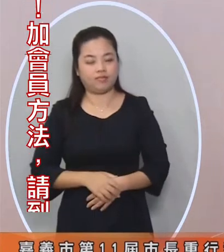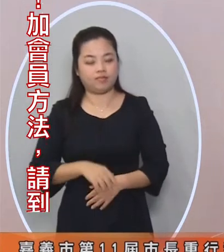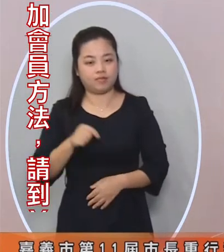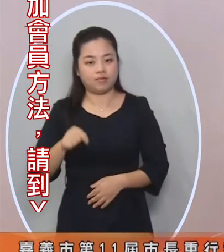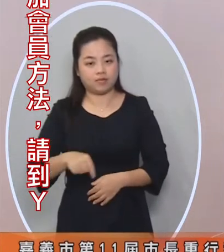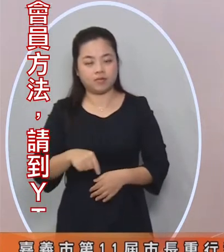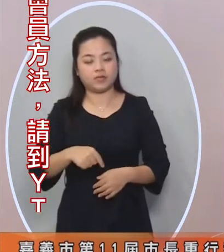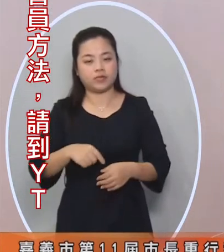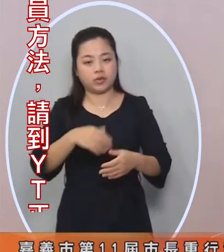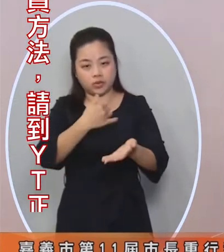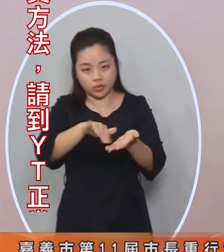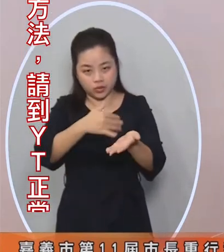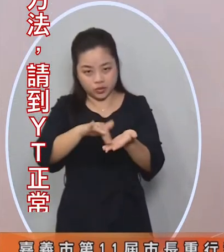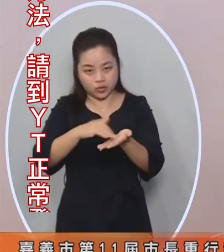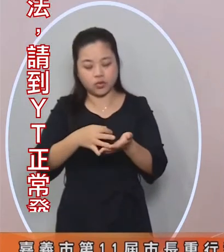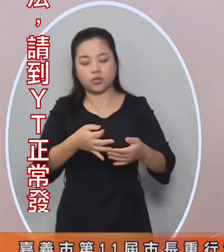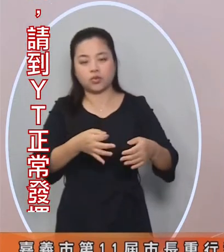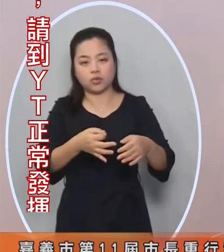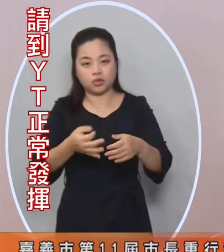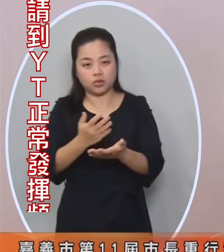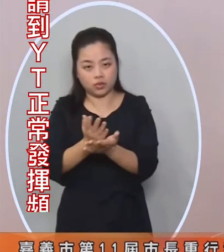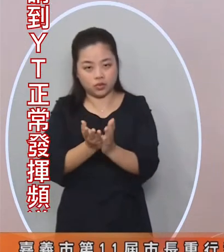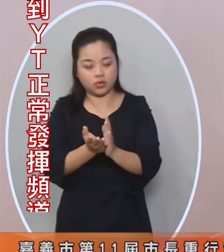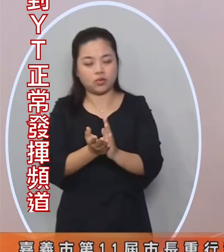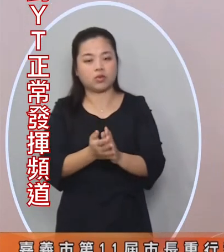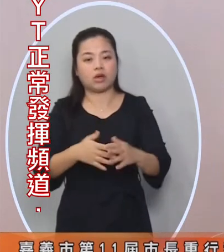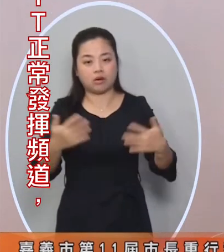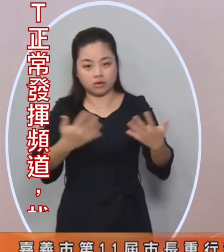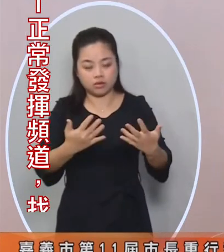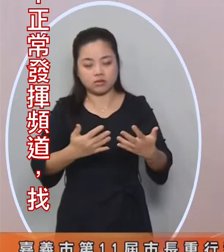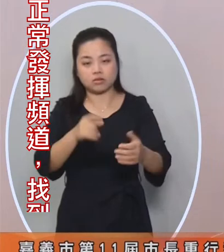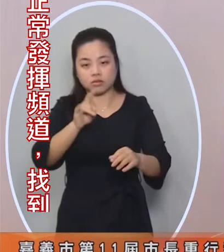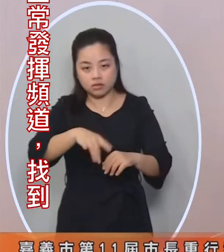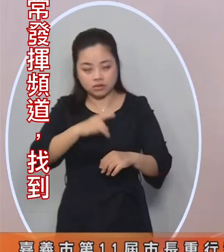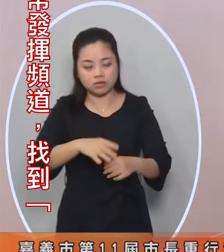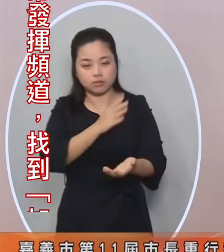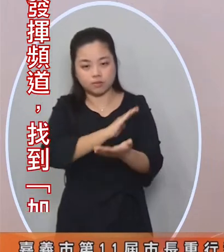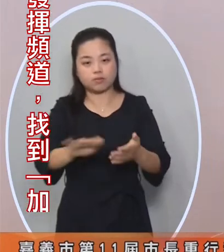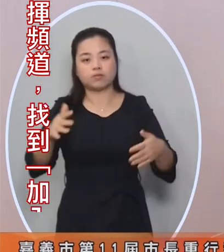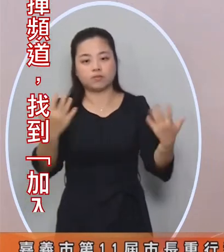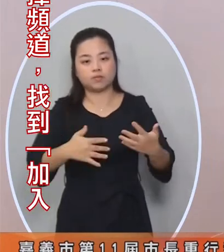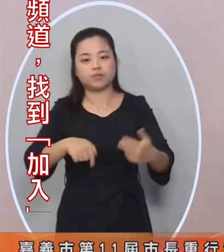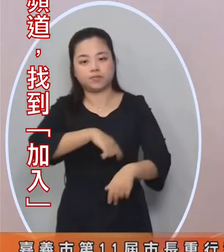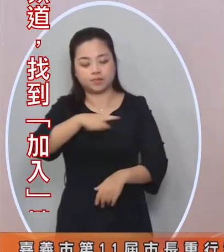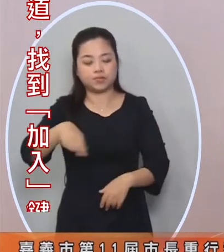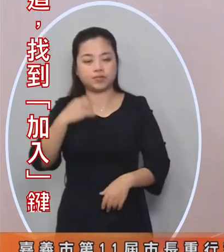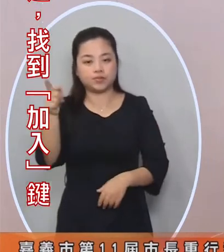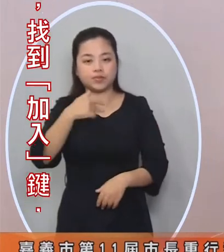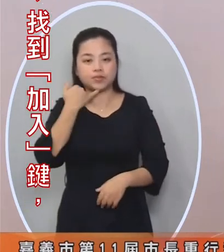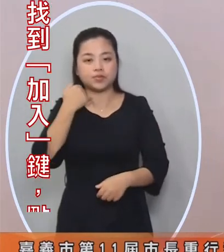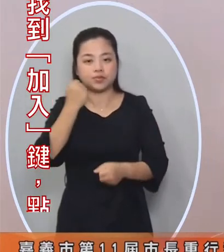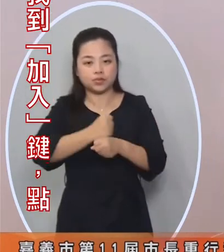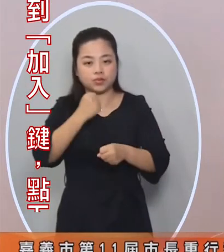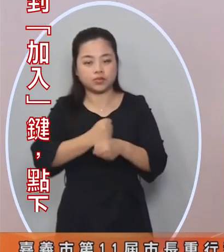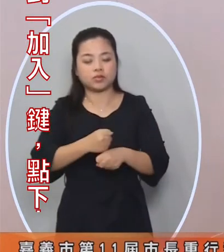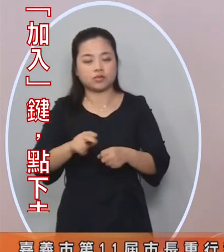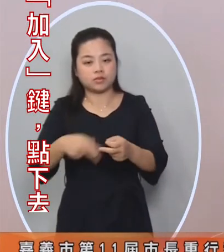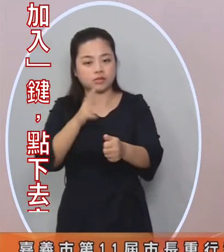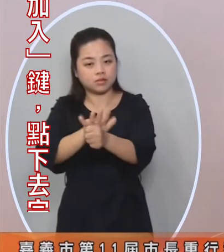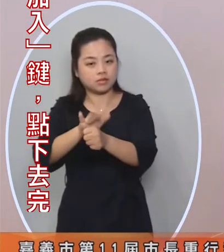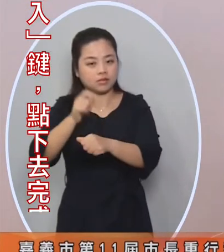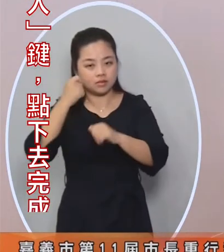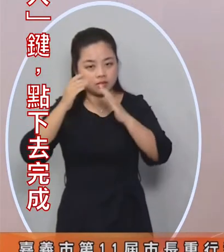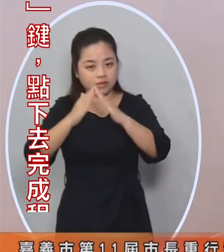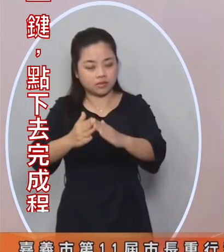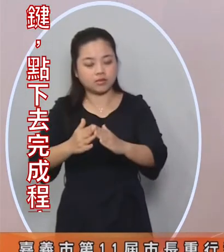体算给大家听，告诉大家问题在哪里，真正解决问题，我们才能够做到如何帮嘉义